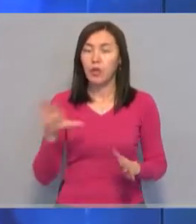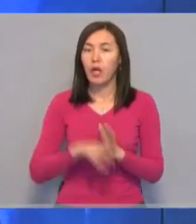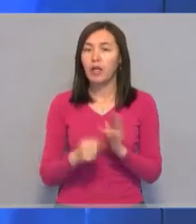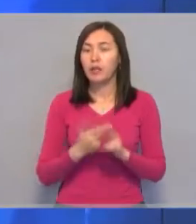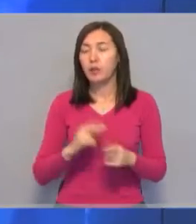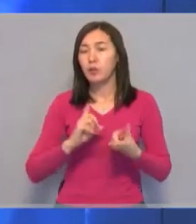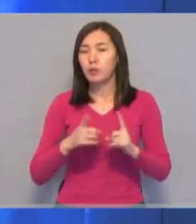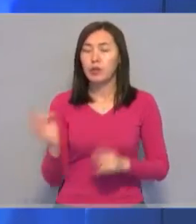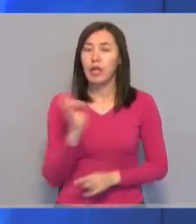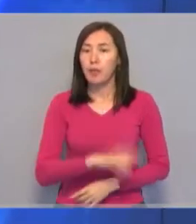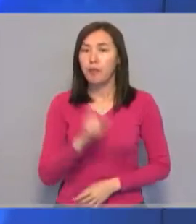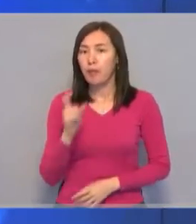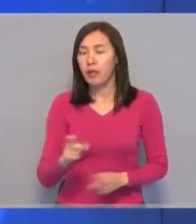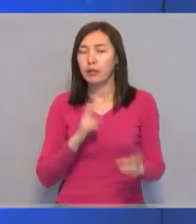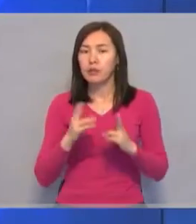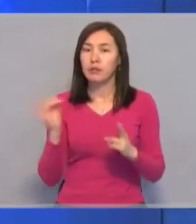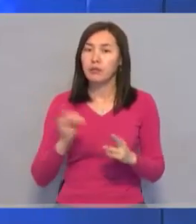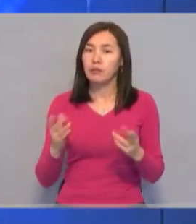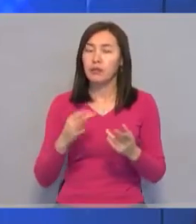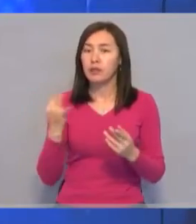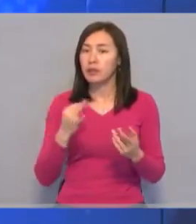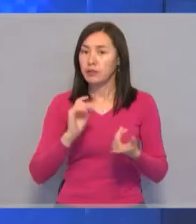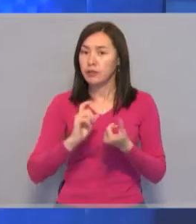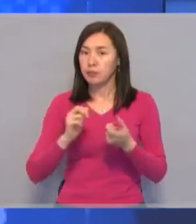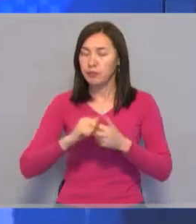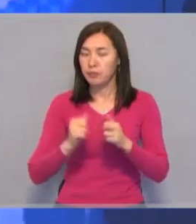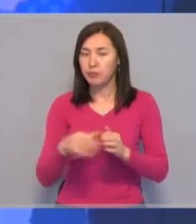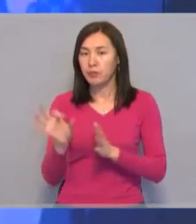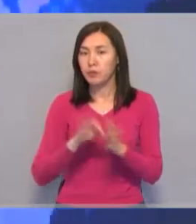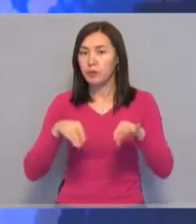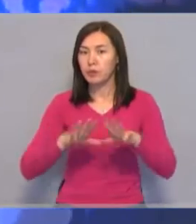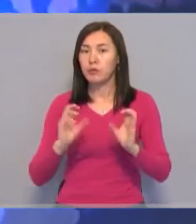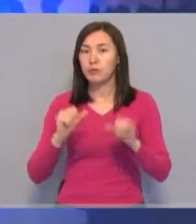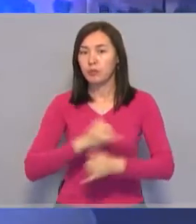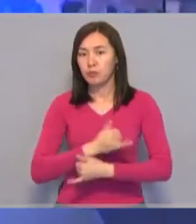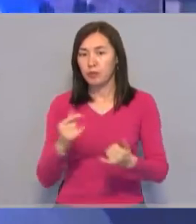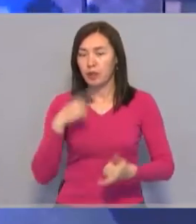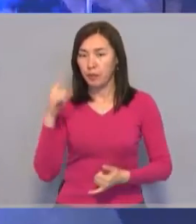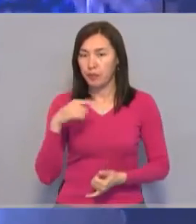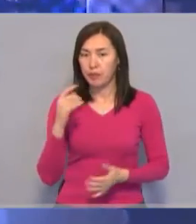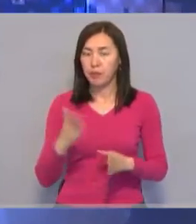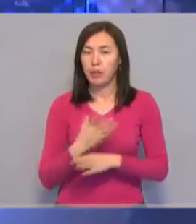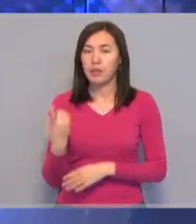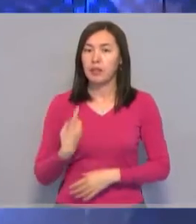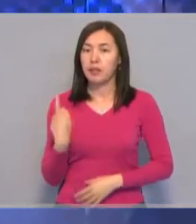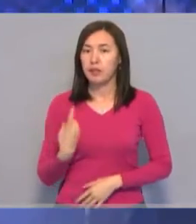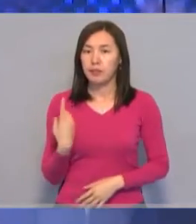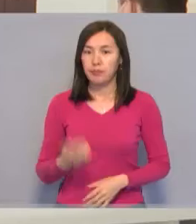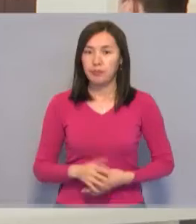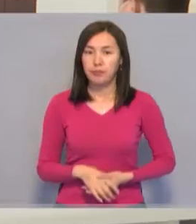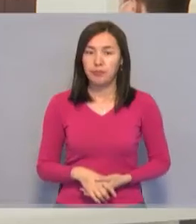Бұл өзгерістер тұтынушылардың шағымдарын және тартысты жағдайларды жедел түрде шешуге мүмкіндік береді, дейді сала мамандары.